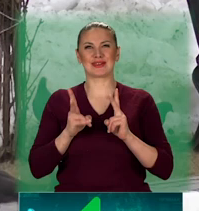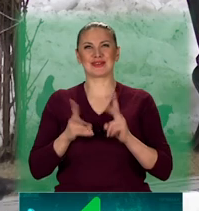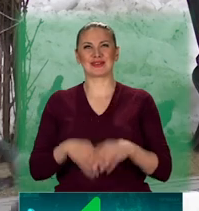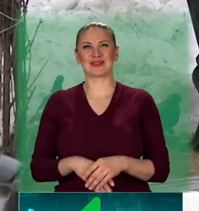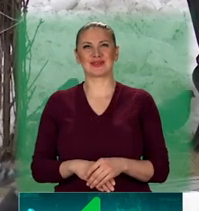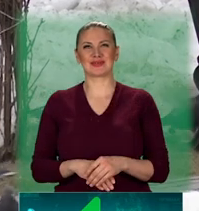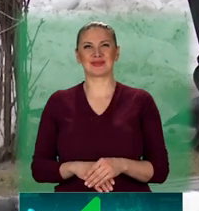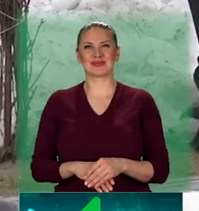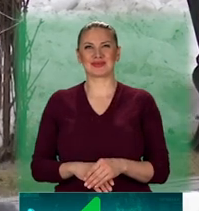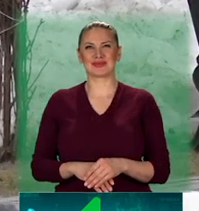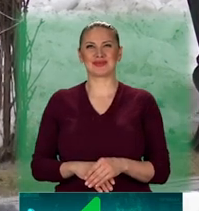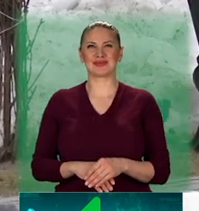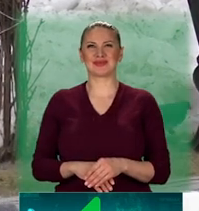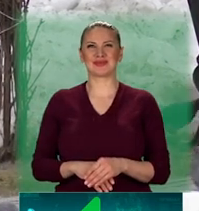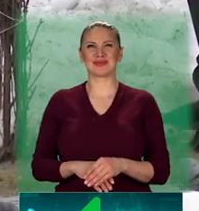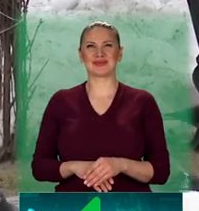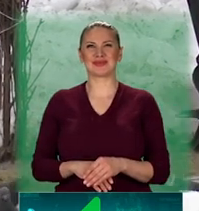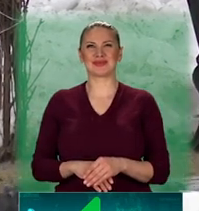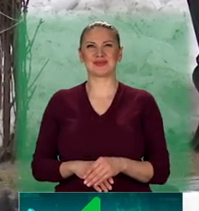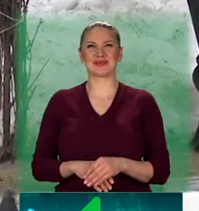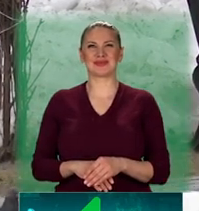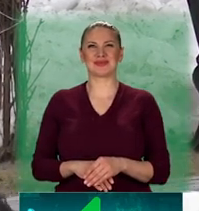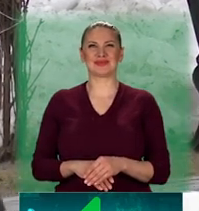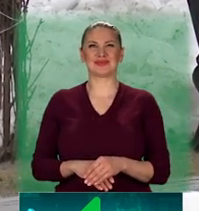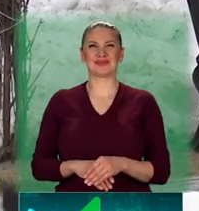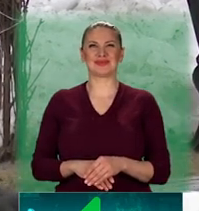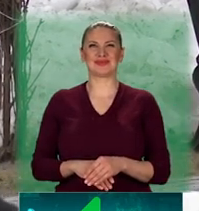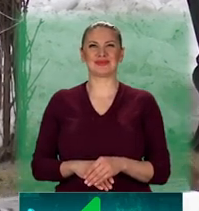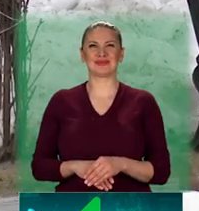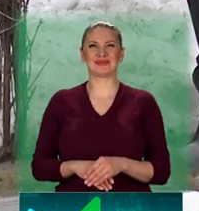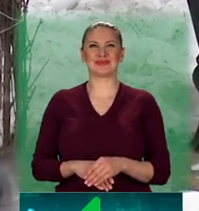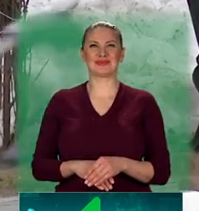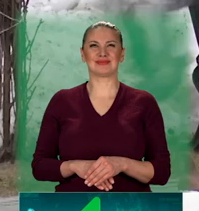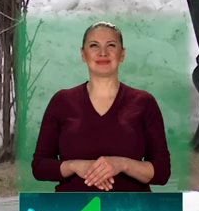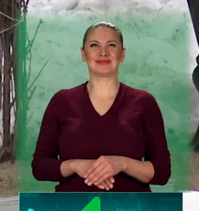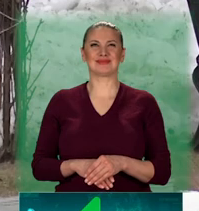А птицу фаршированную? Мы сейчас как раз этим и занимаемся.